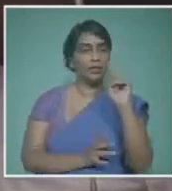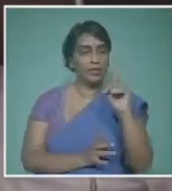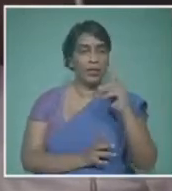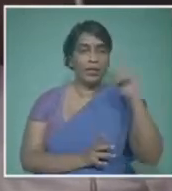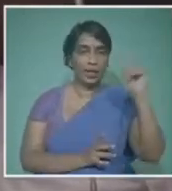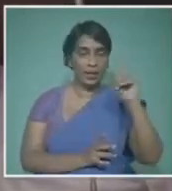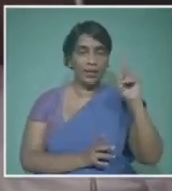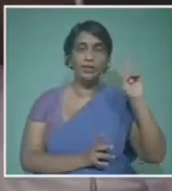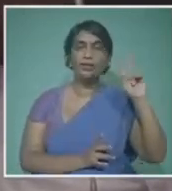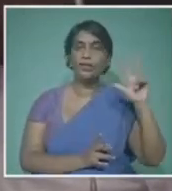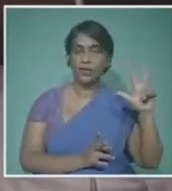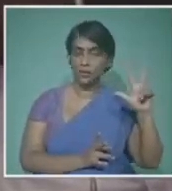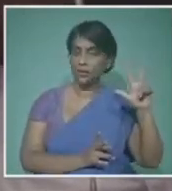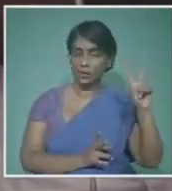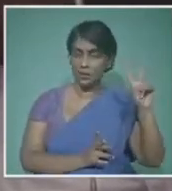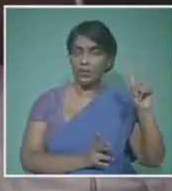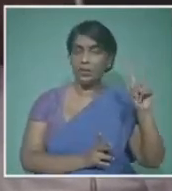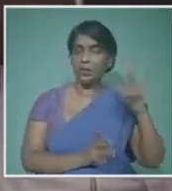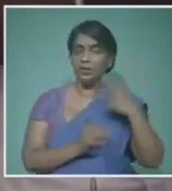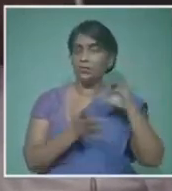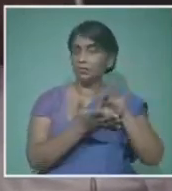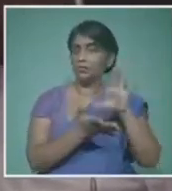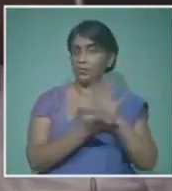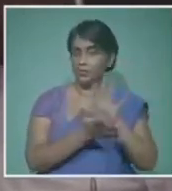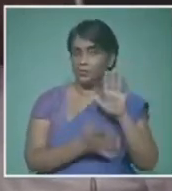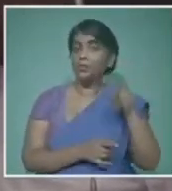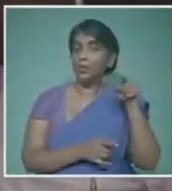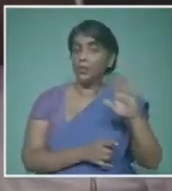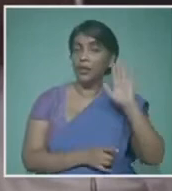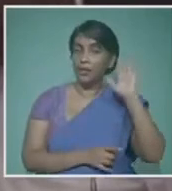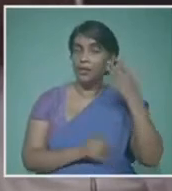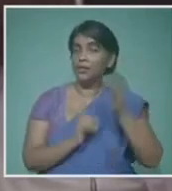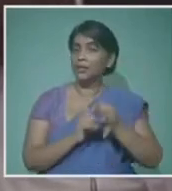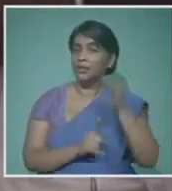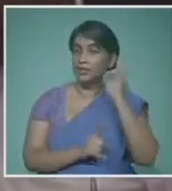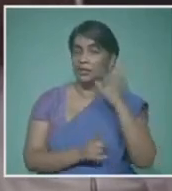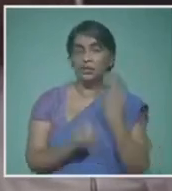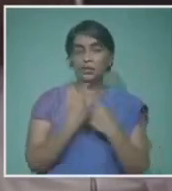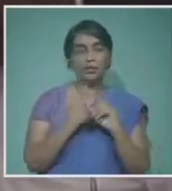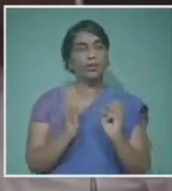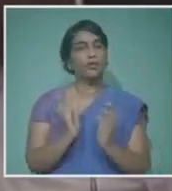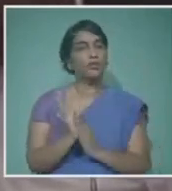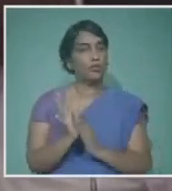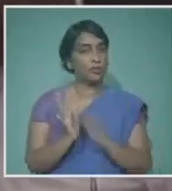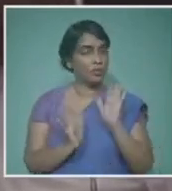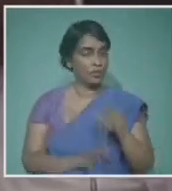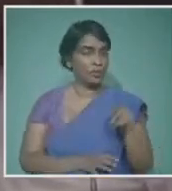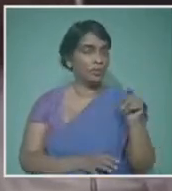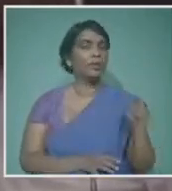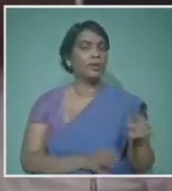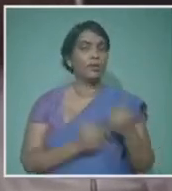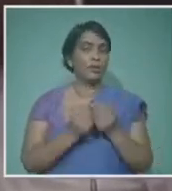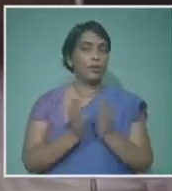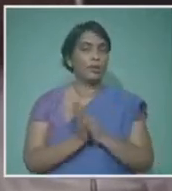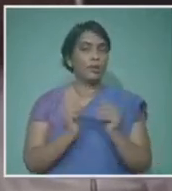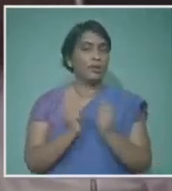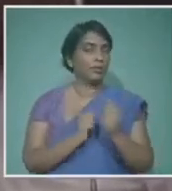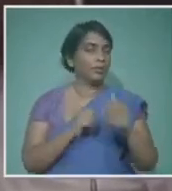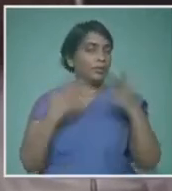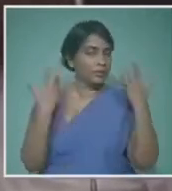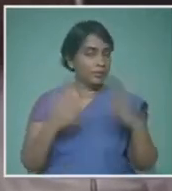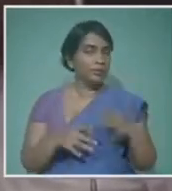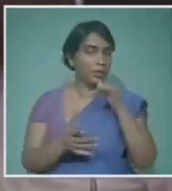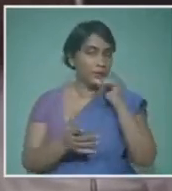2021/1/28 වෙනි දින පිහිටුවා ඇත. එකී විශේෂ ජනාධිපති පරීක්ෂණ කොමිෂන් සභාව විසින් සිය කාර්යභාරය අවසන් කිරීමට